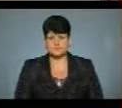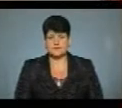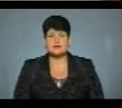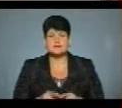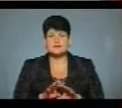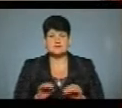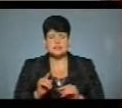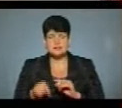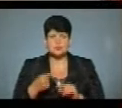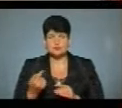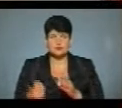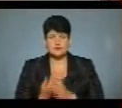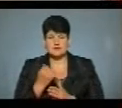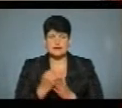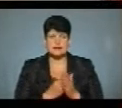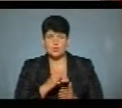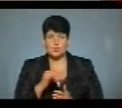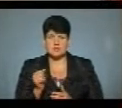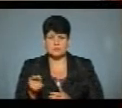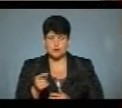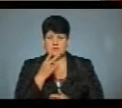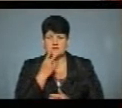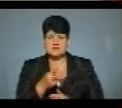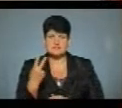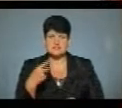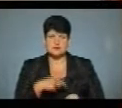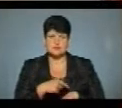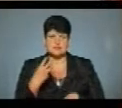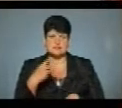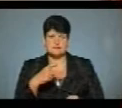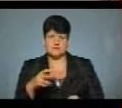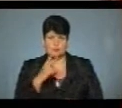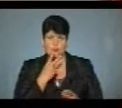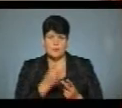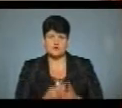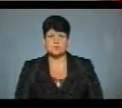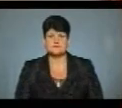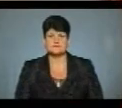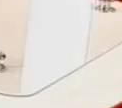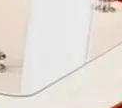все. Наступний випуск новин на телеканалі ЮА Тернопіль. Дивіться о 20:30. Побачимось.